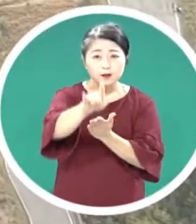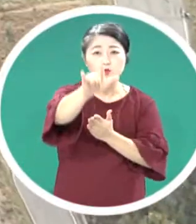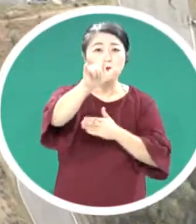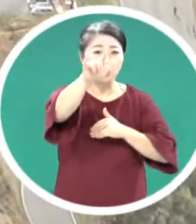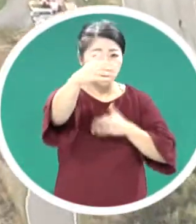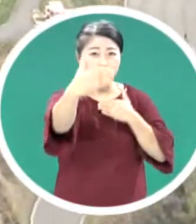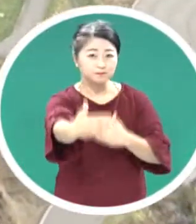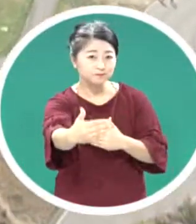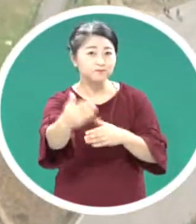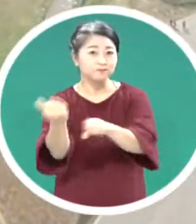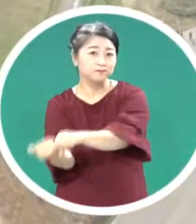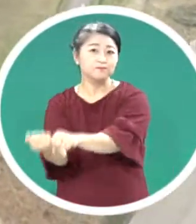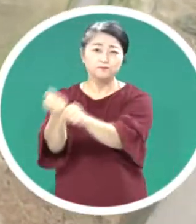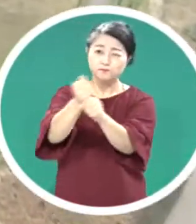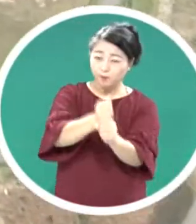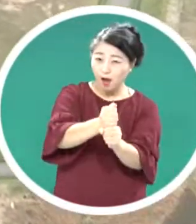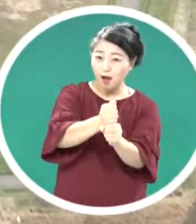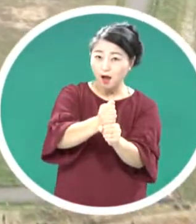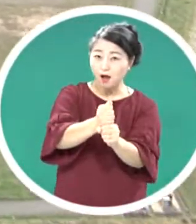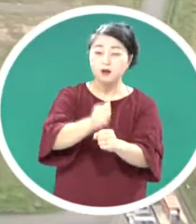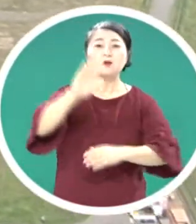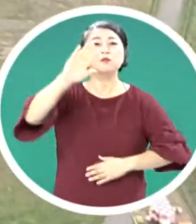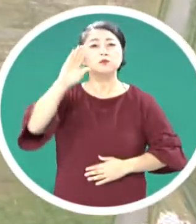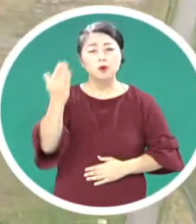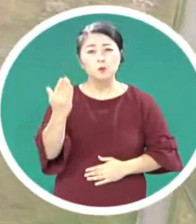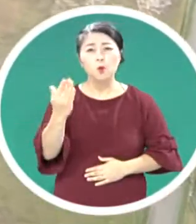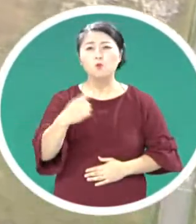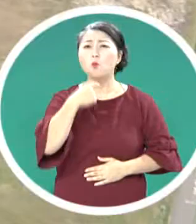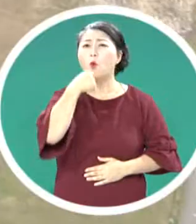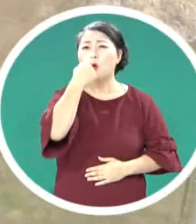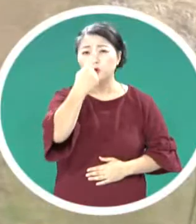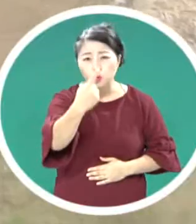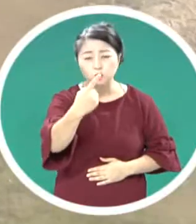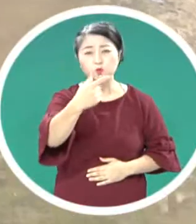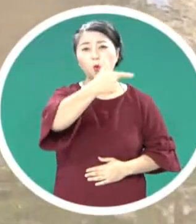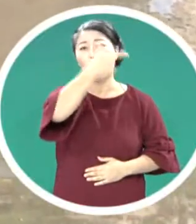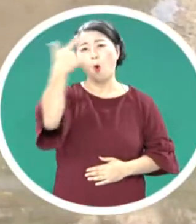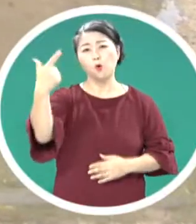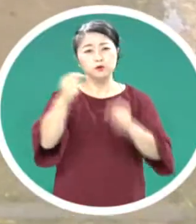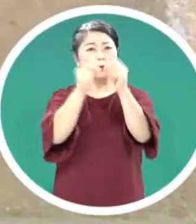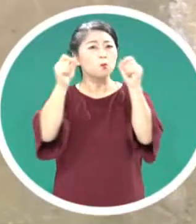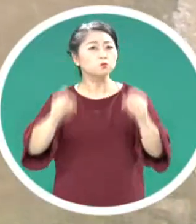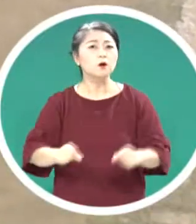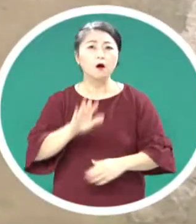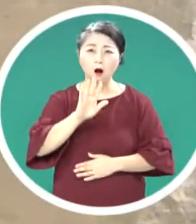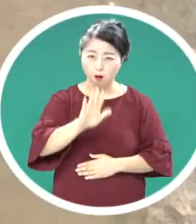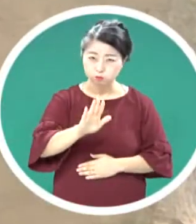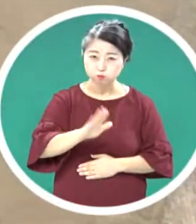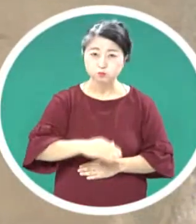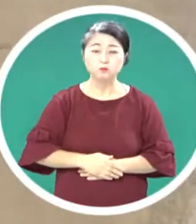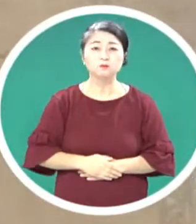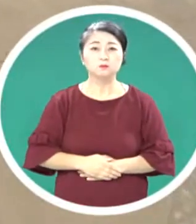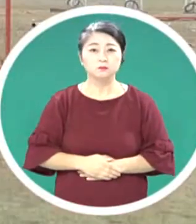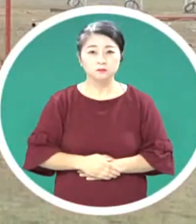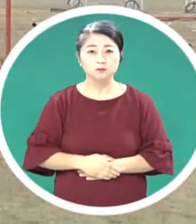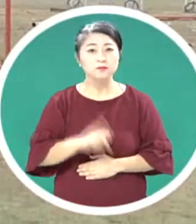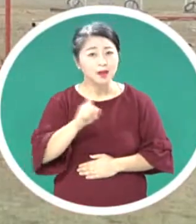走路は事故前の状態へと復旧したものの、この事故は大きな傷跡を残した